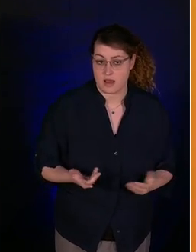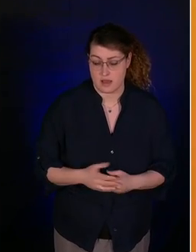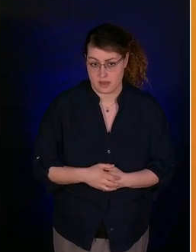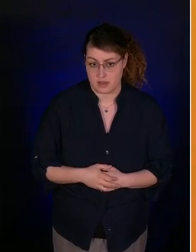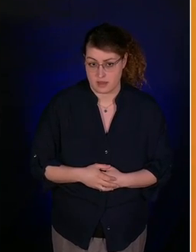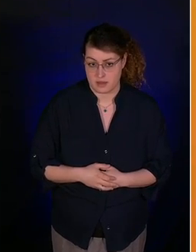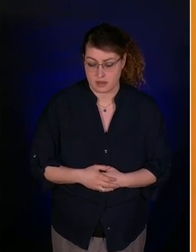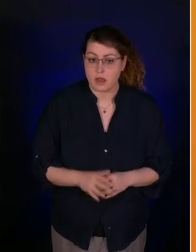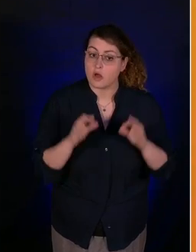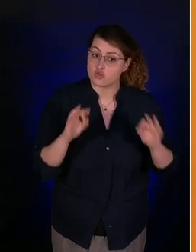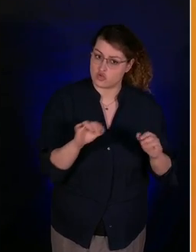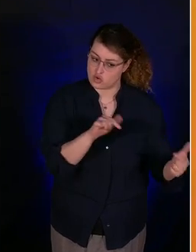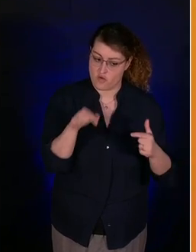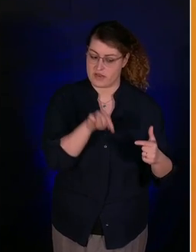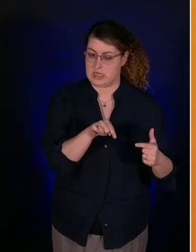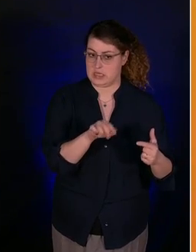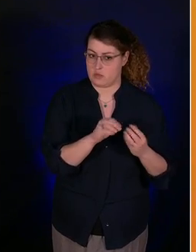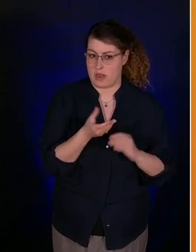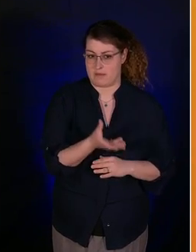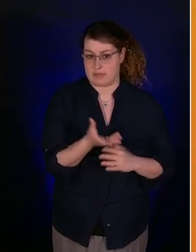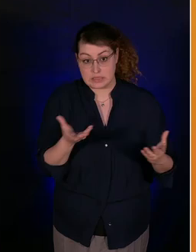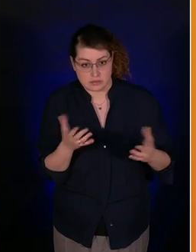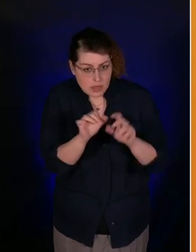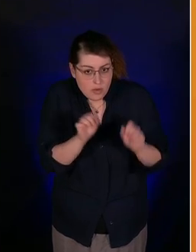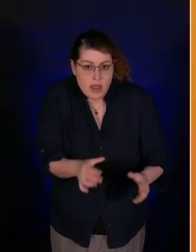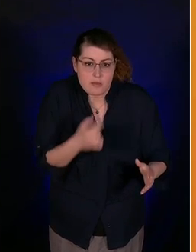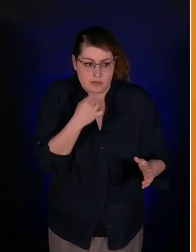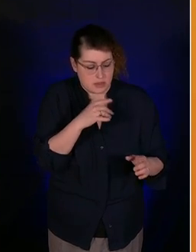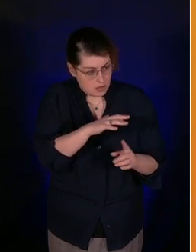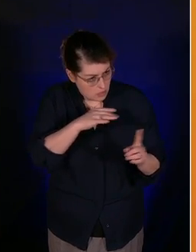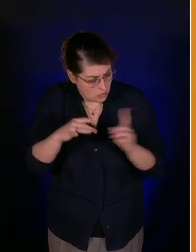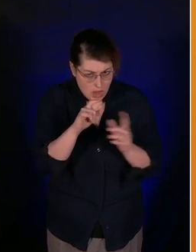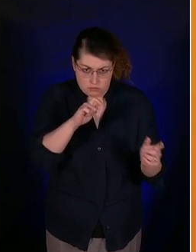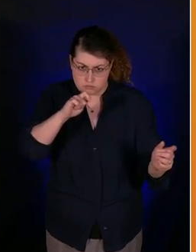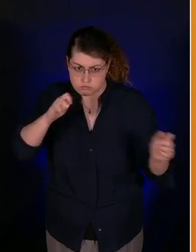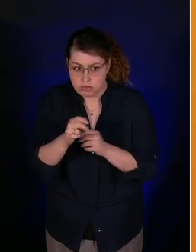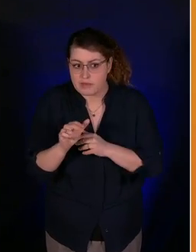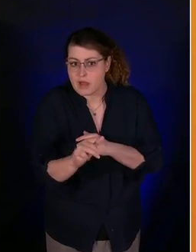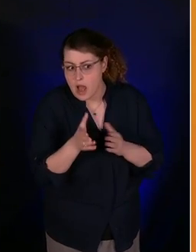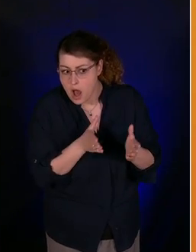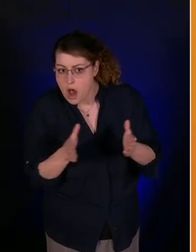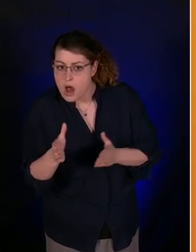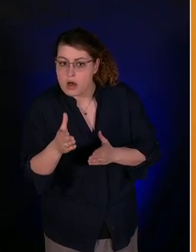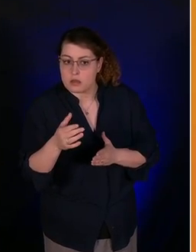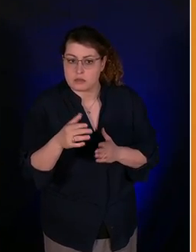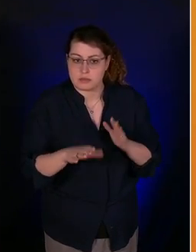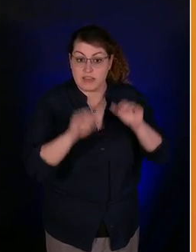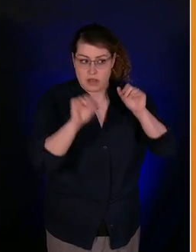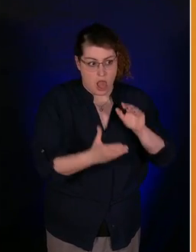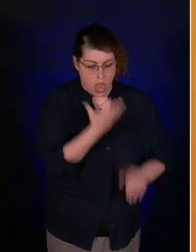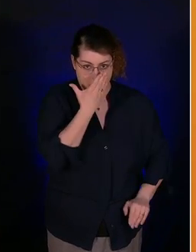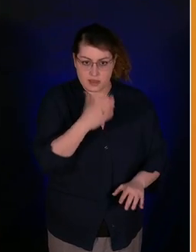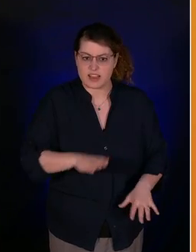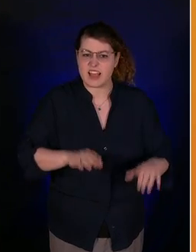Ce qu'on vit avec ce conflit, c'est exceptionnel. C'est un tournant social. On ne peut pas se prendre le mur.